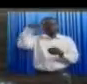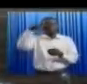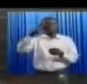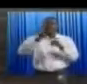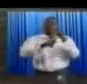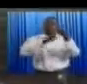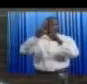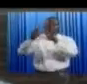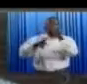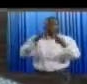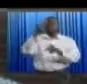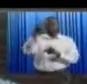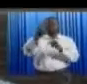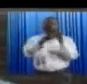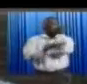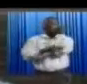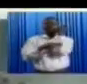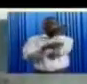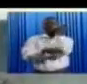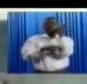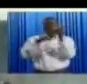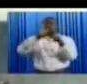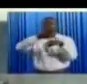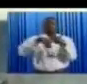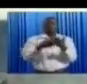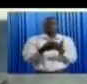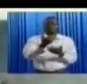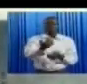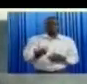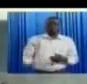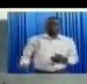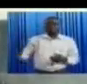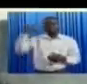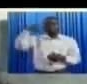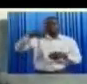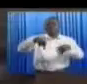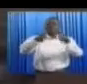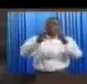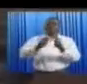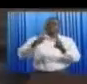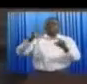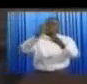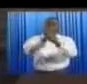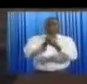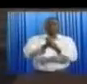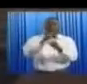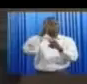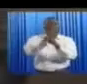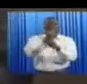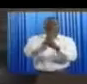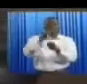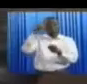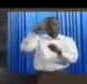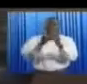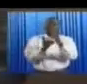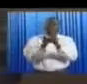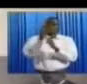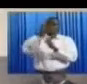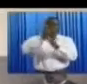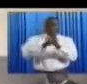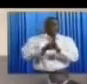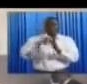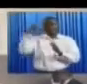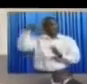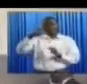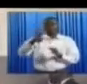les populations des deux régions frontalières, toute chose qui permettra selon eux d'entreprendre des actions communes de développement au niveau